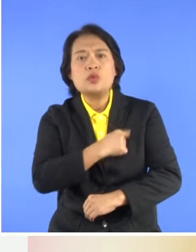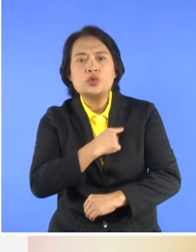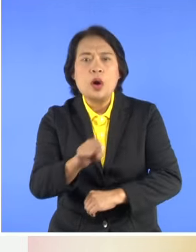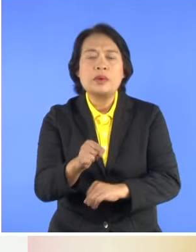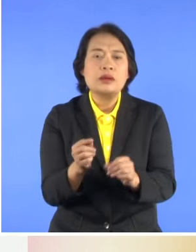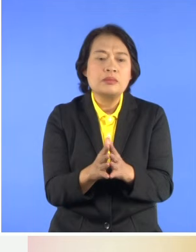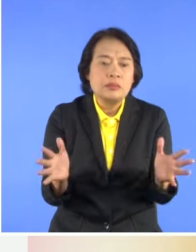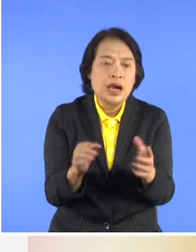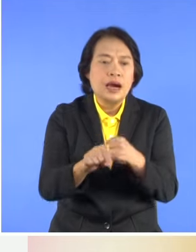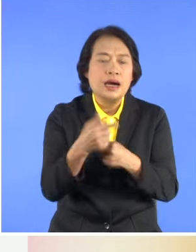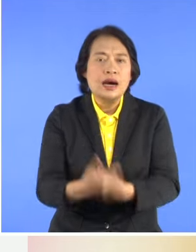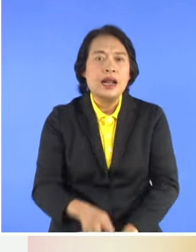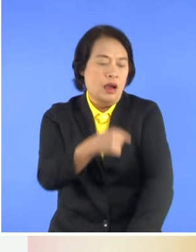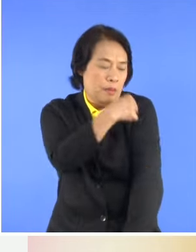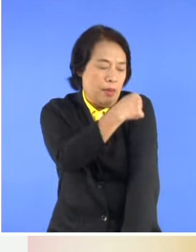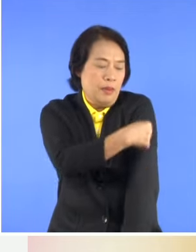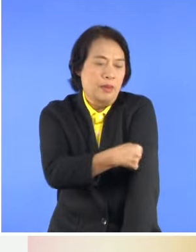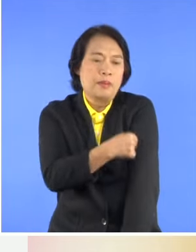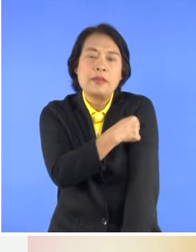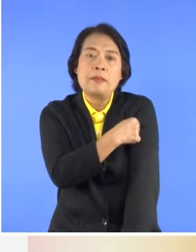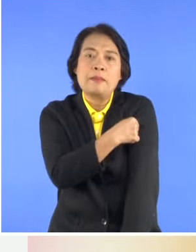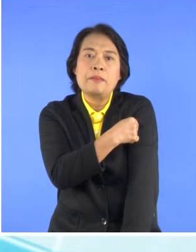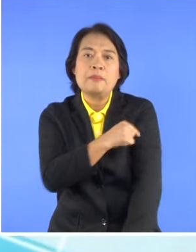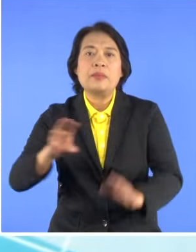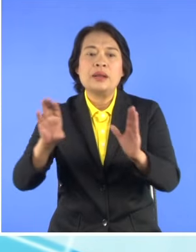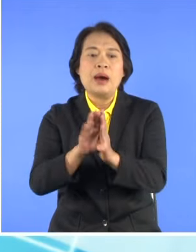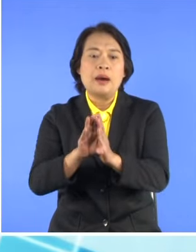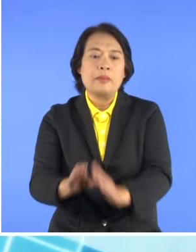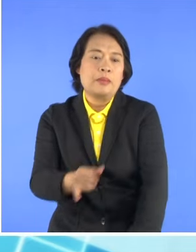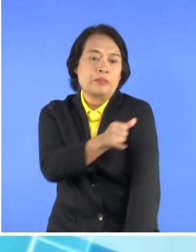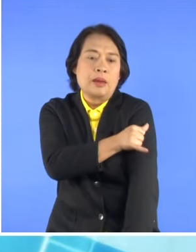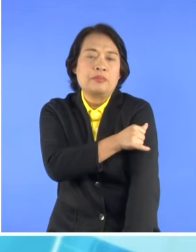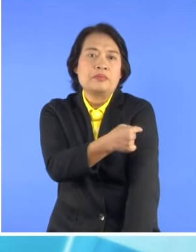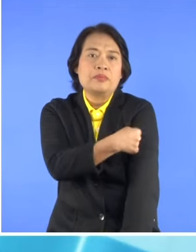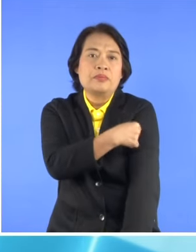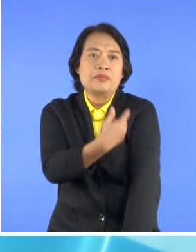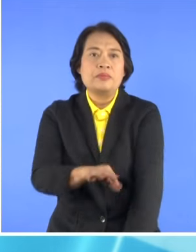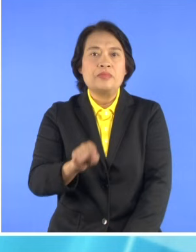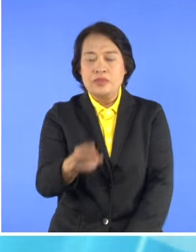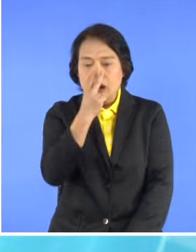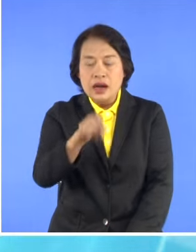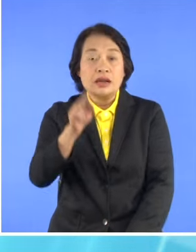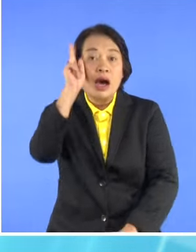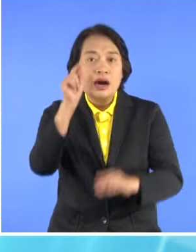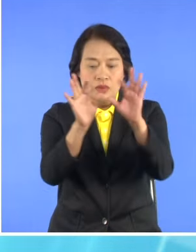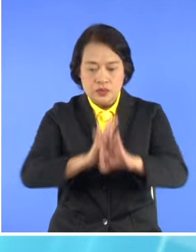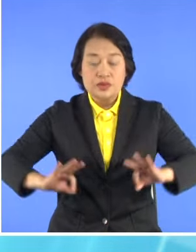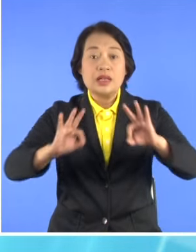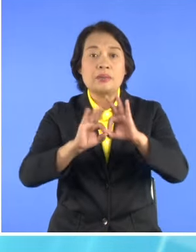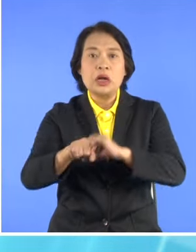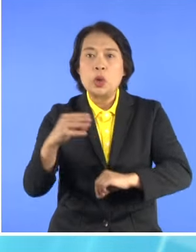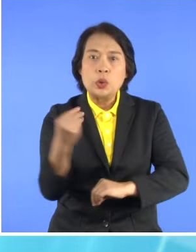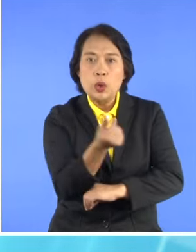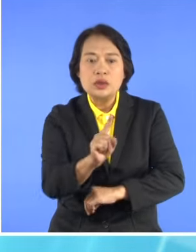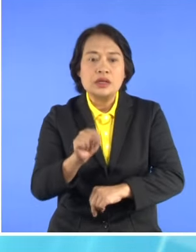ลาบูบู้อาจารย์สีหราชหมื่นยันนี่เอาแล้วนะฮะเค้าเรียกว่าเนี่ยจะต้องคำนึงถึงข่าวสถานการณ์เอาให้เร็วที่สุดว่า